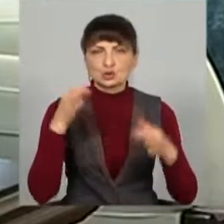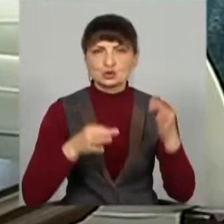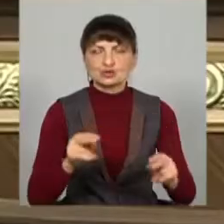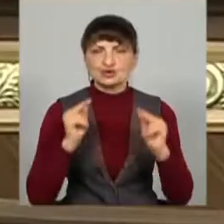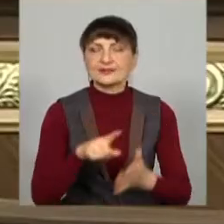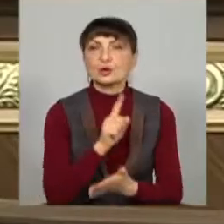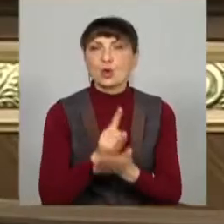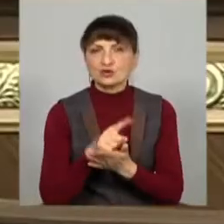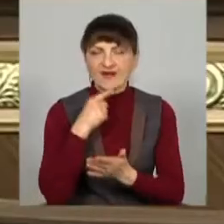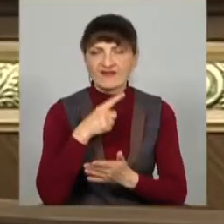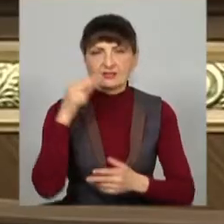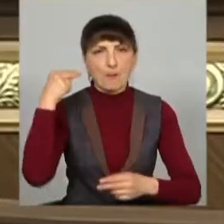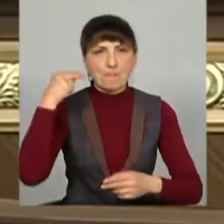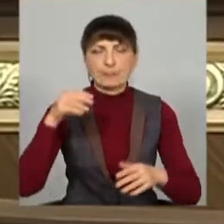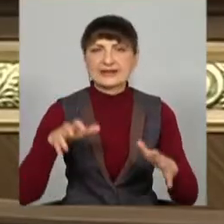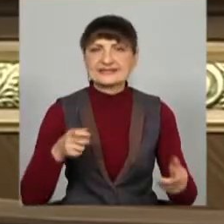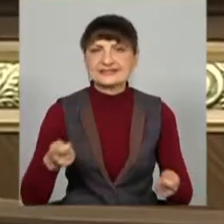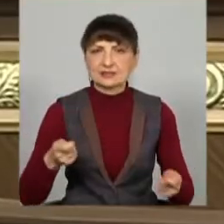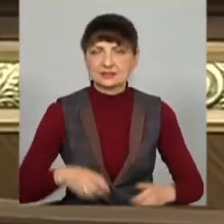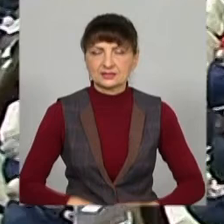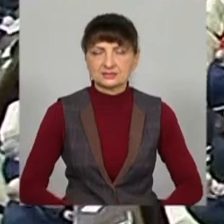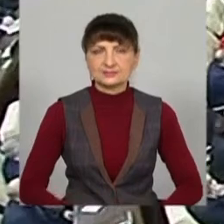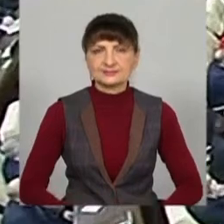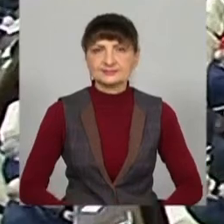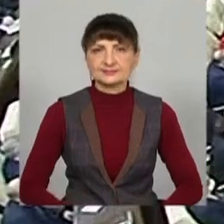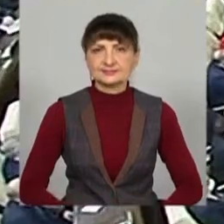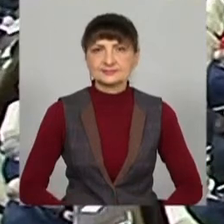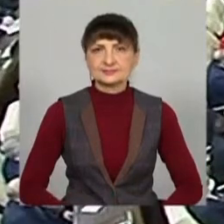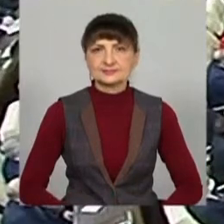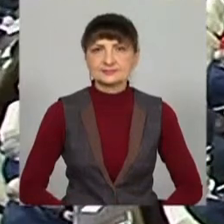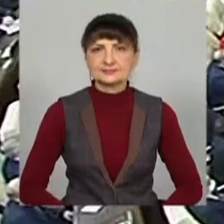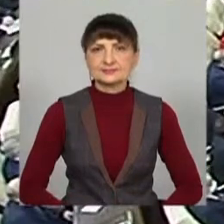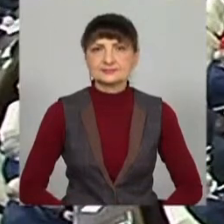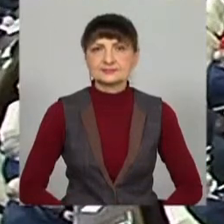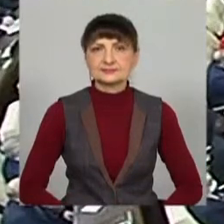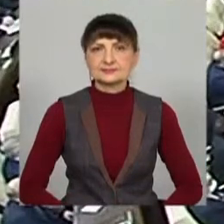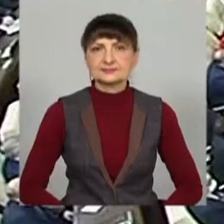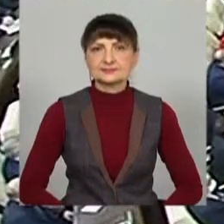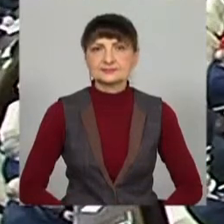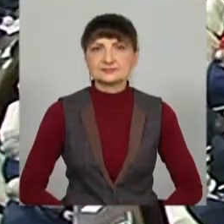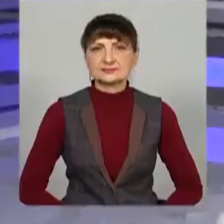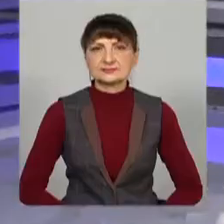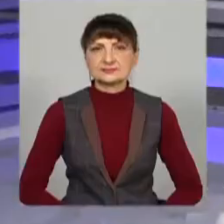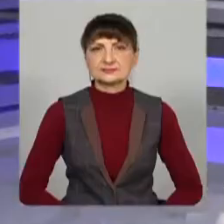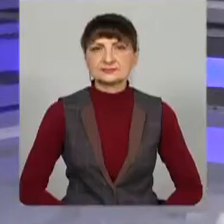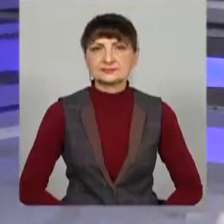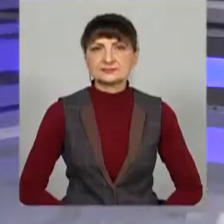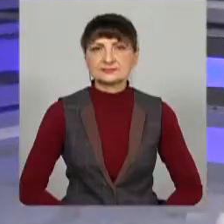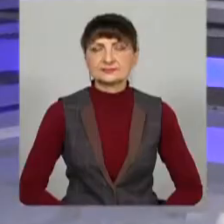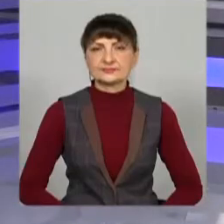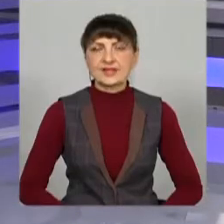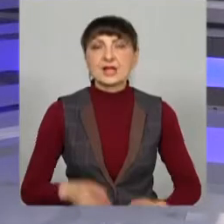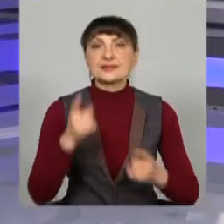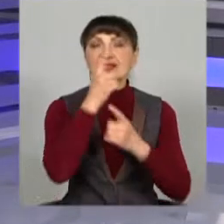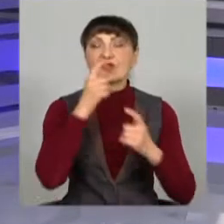подчеркнул глава государства. Ануар Мангельдинов, телеканал «Алматы» при поддержке телерадиокомплекса президента. На